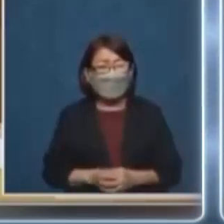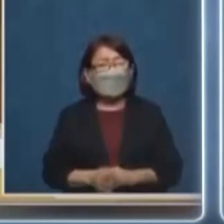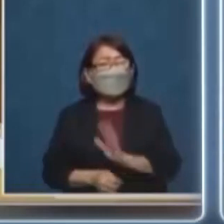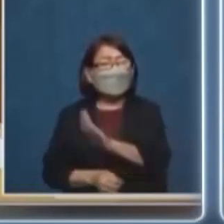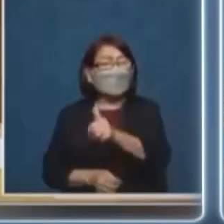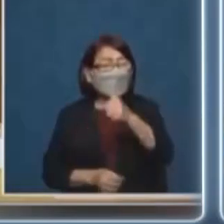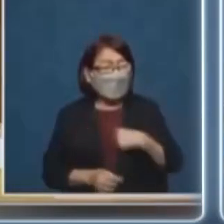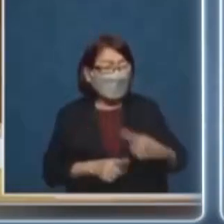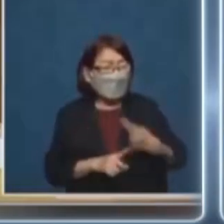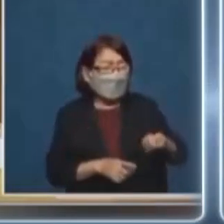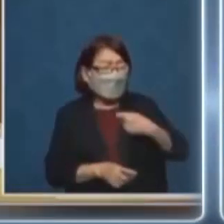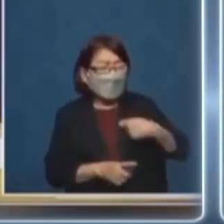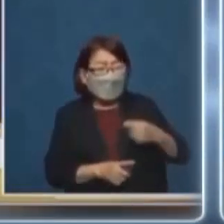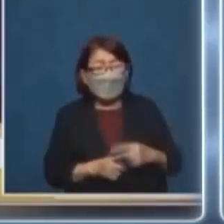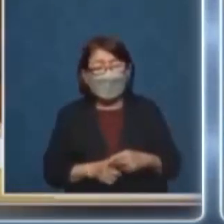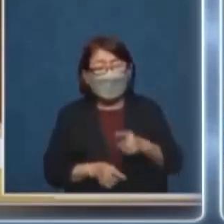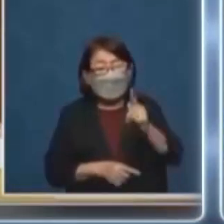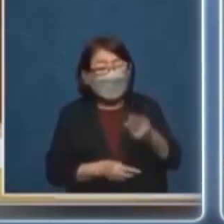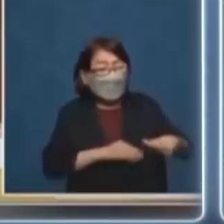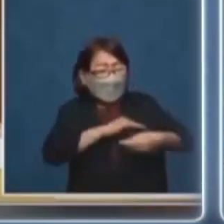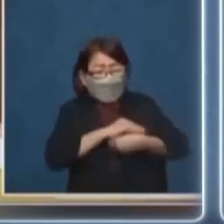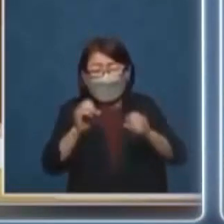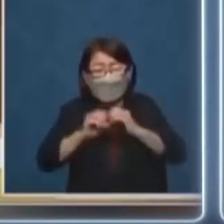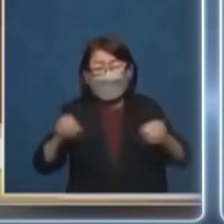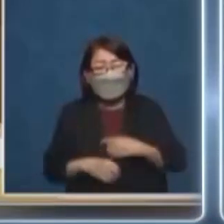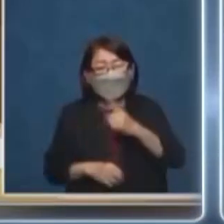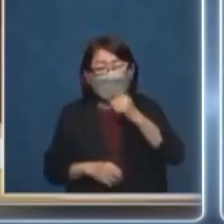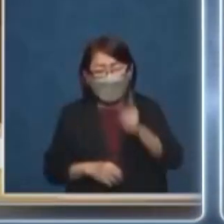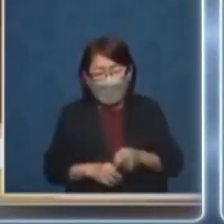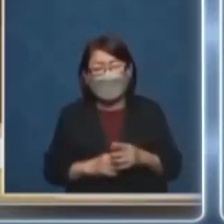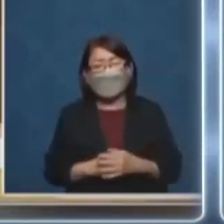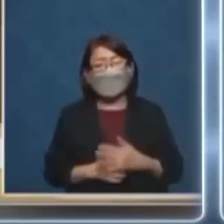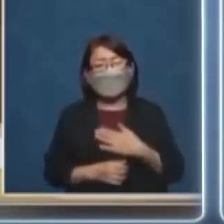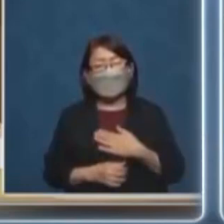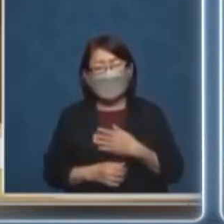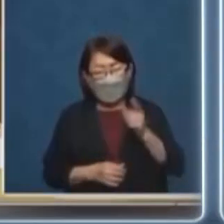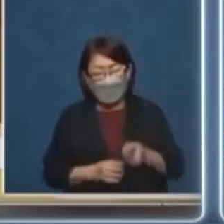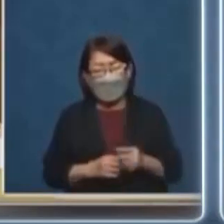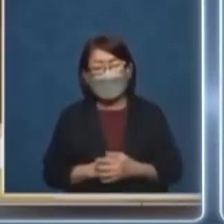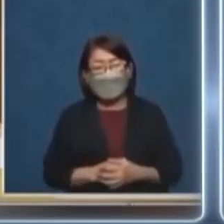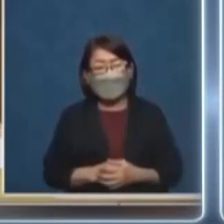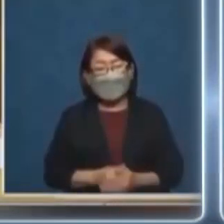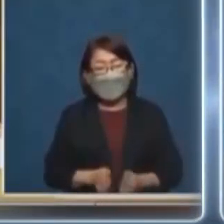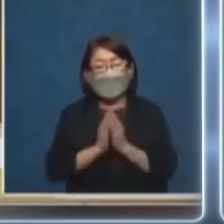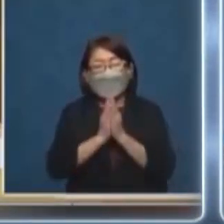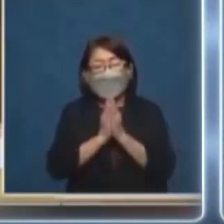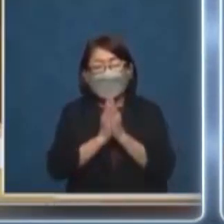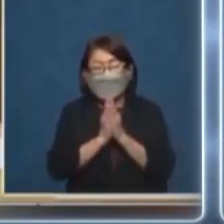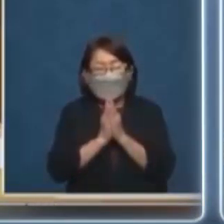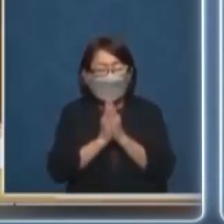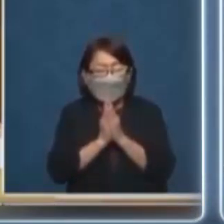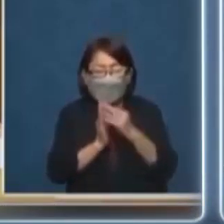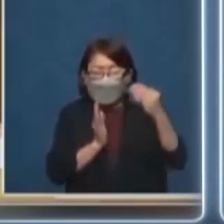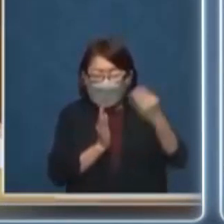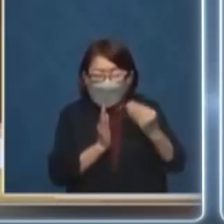านเนี่ยอยู่กับใครนายกเขาตอบแบบกว้างๆอันนี้นายกเขาก็ตอบกลับมาตอบแบบกว้างๆว่าเรื่องเนี้ยผมใช้ของผมทุกวันคือใช้เงินเดือน